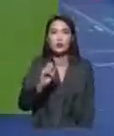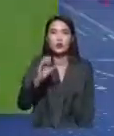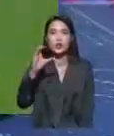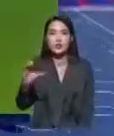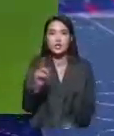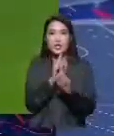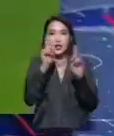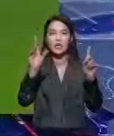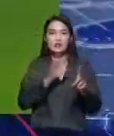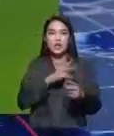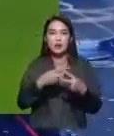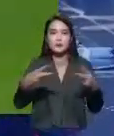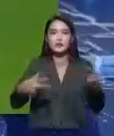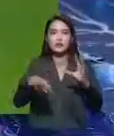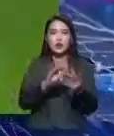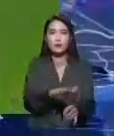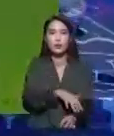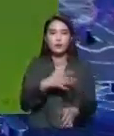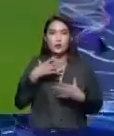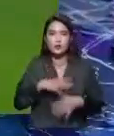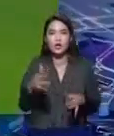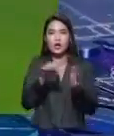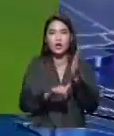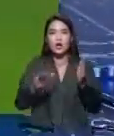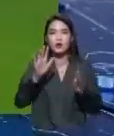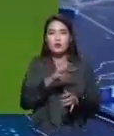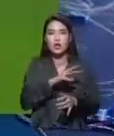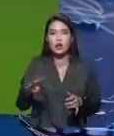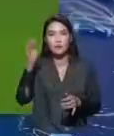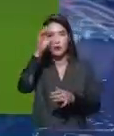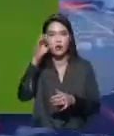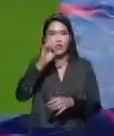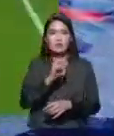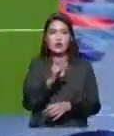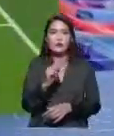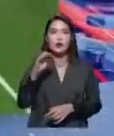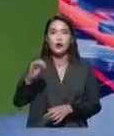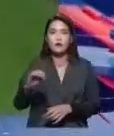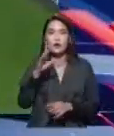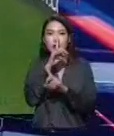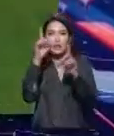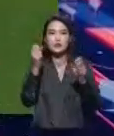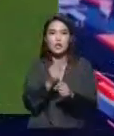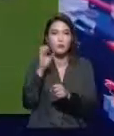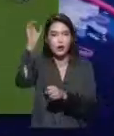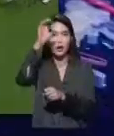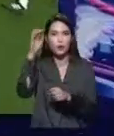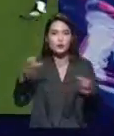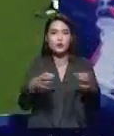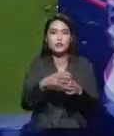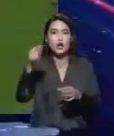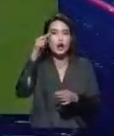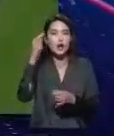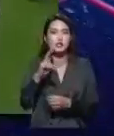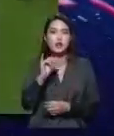Сарачат ерекшеленді. Тең нәтиже ұзаққа созылмады. 65-ші минутта өзбекстандық Аббос Файзуллаев ерекшеленді. Өзбекстан құрамасы